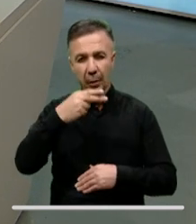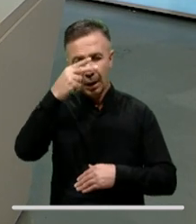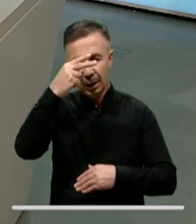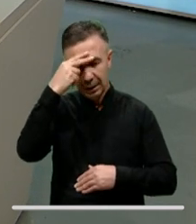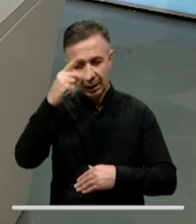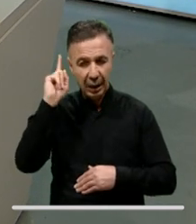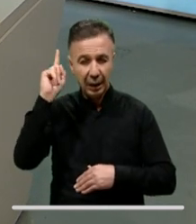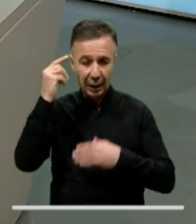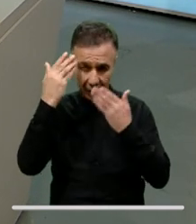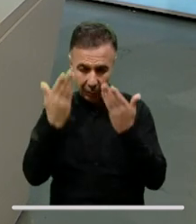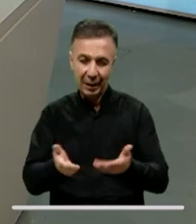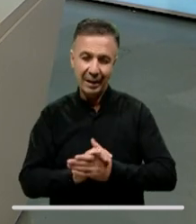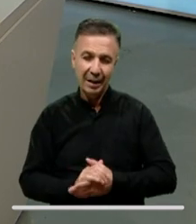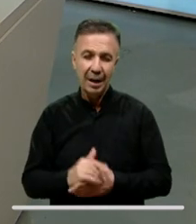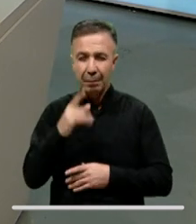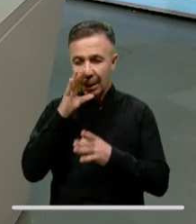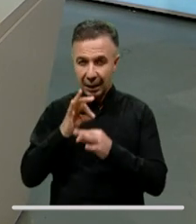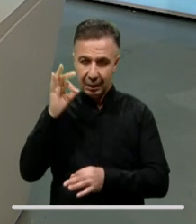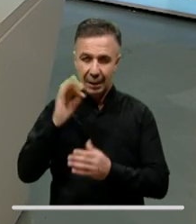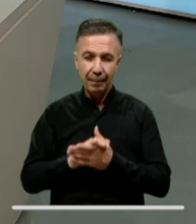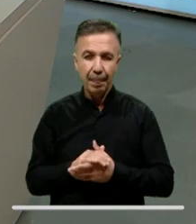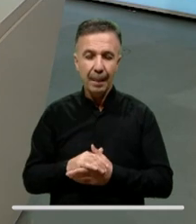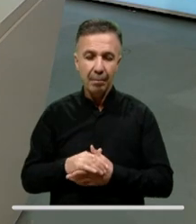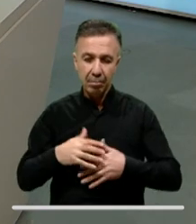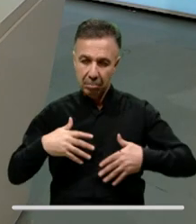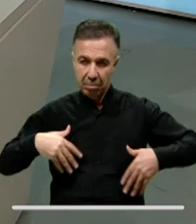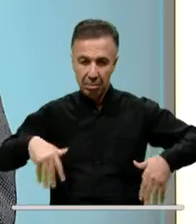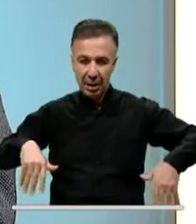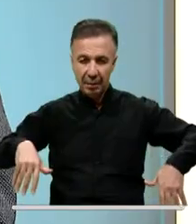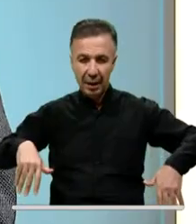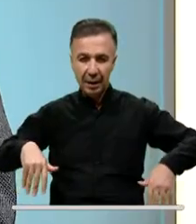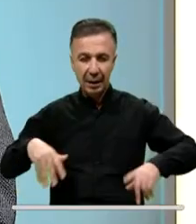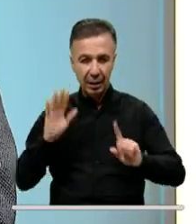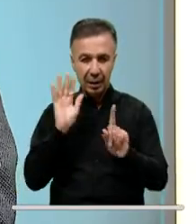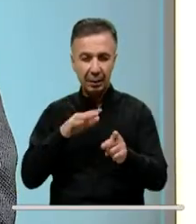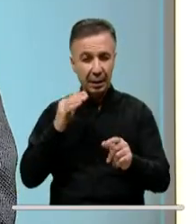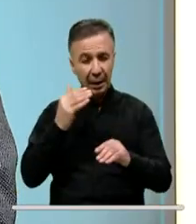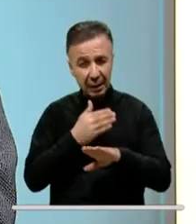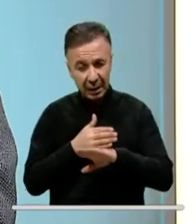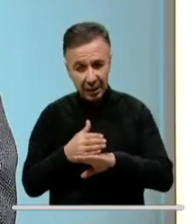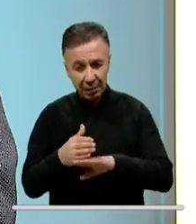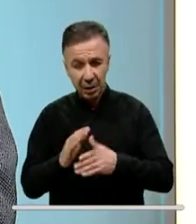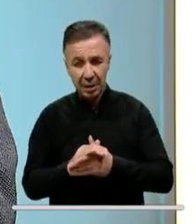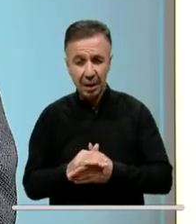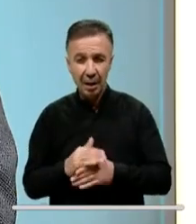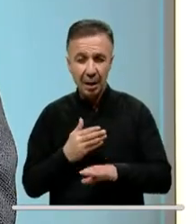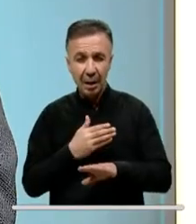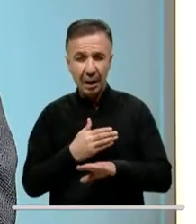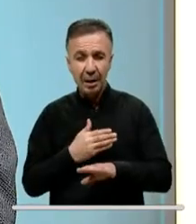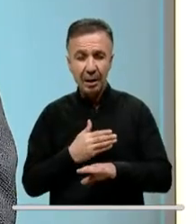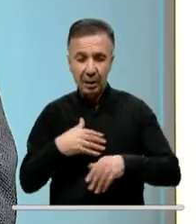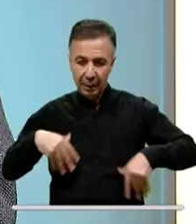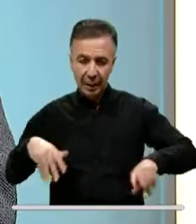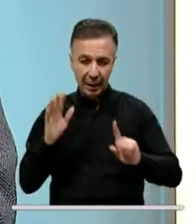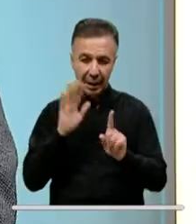da söyleyelim. Diyelim ki bir kimse cemaate gecikmiş. Efendim cemaate geldiğinde hocamız